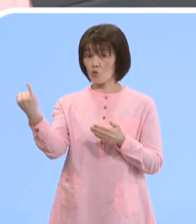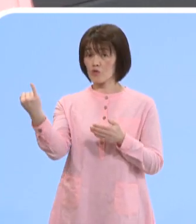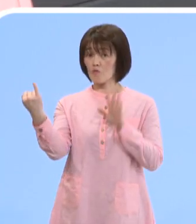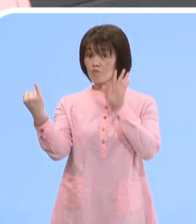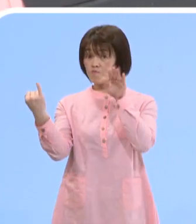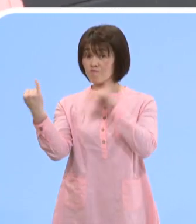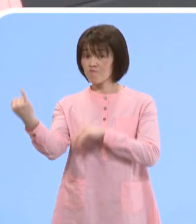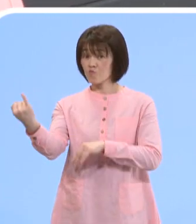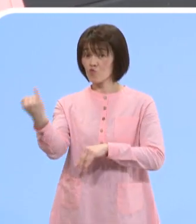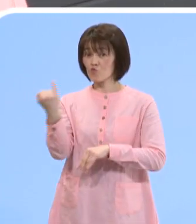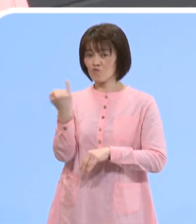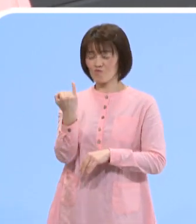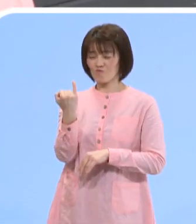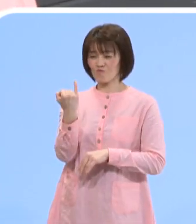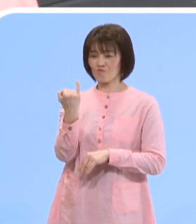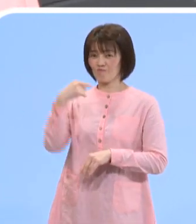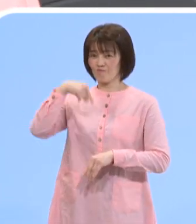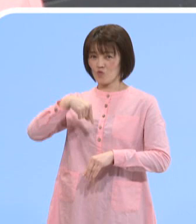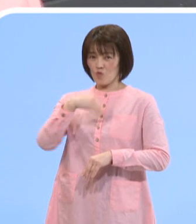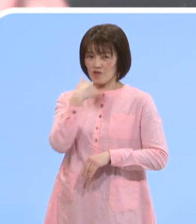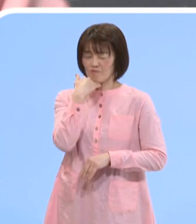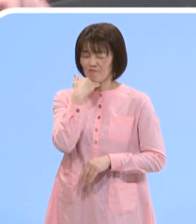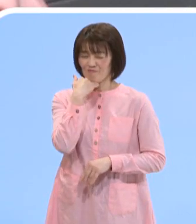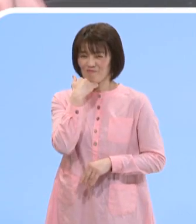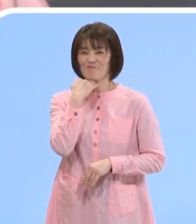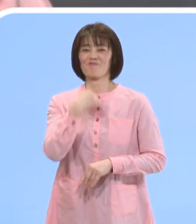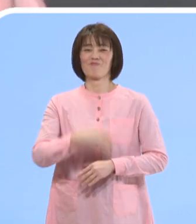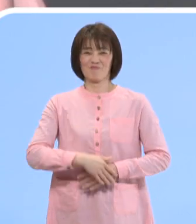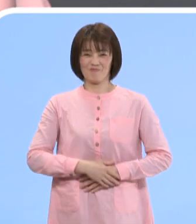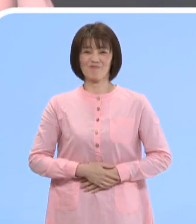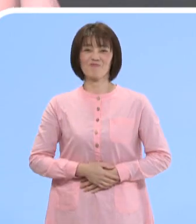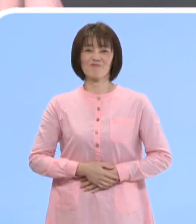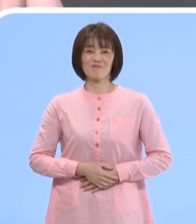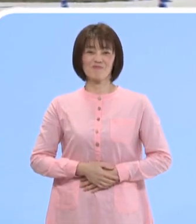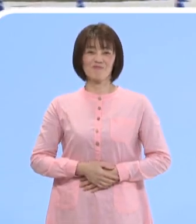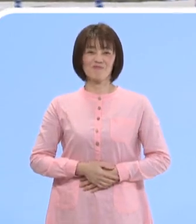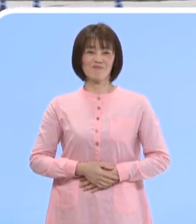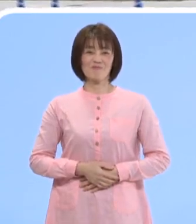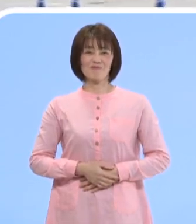性がもうすぐ出勤されるということなんですよ。だから待ち伏せです。